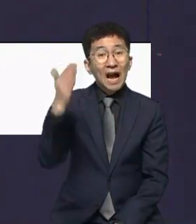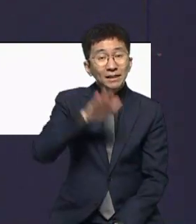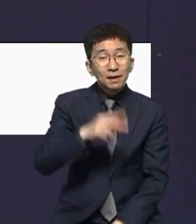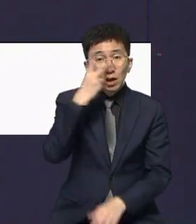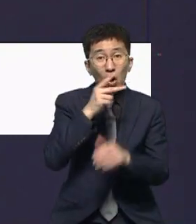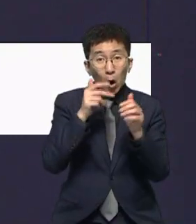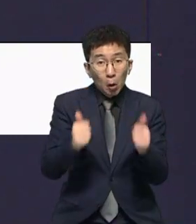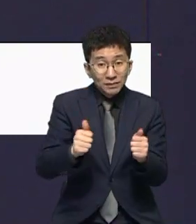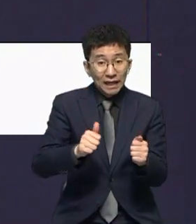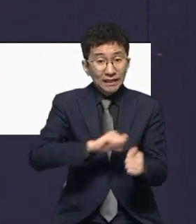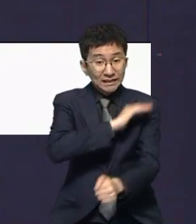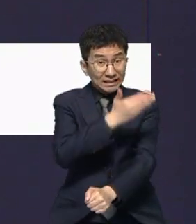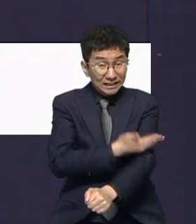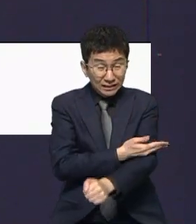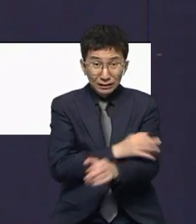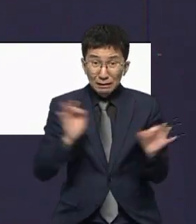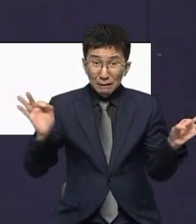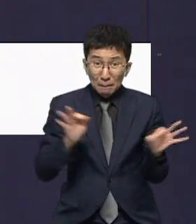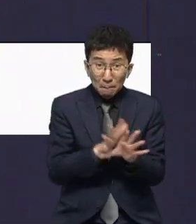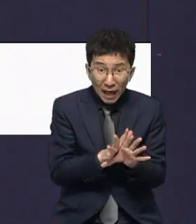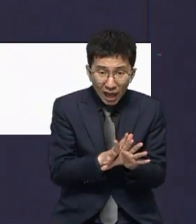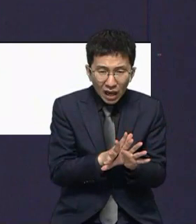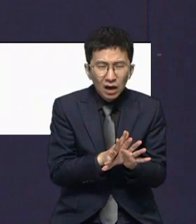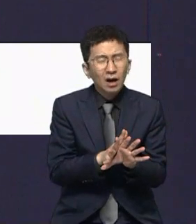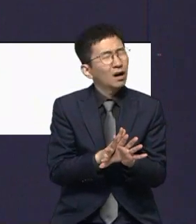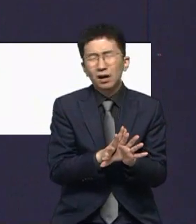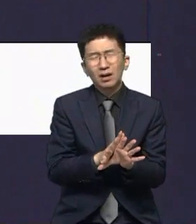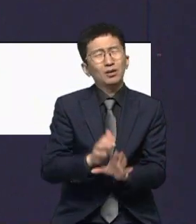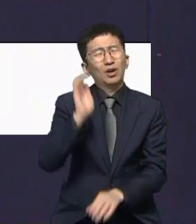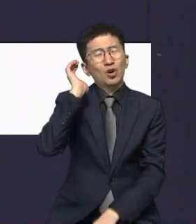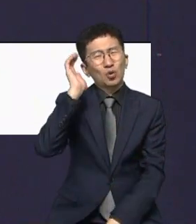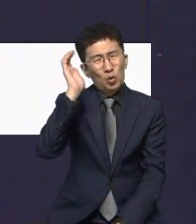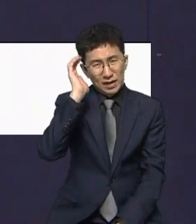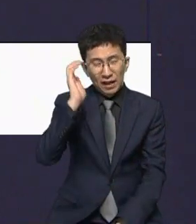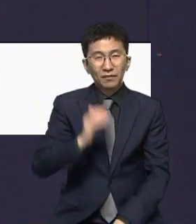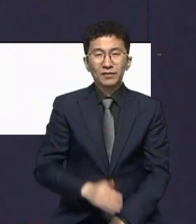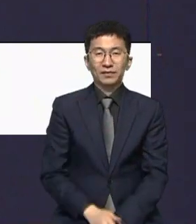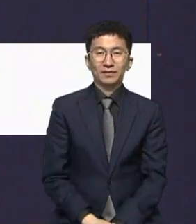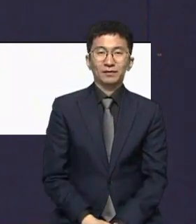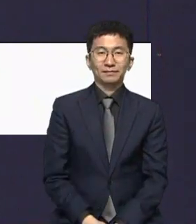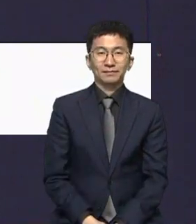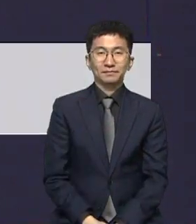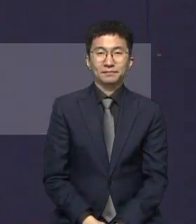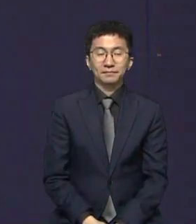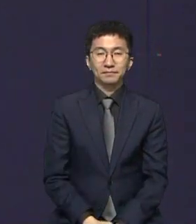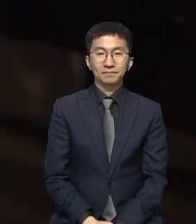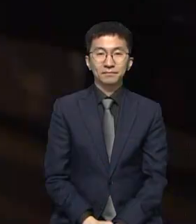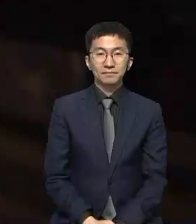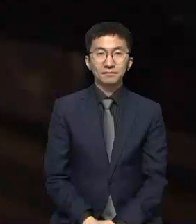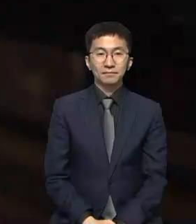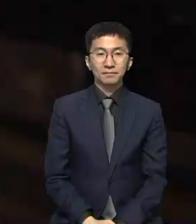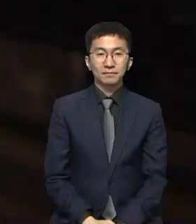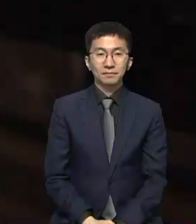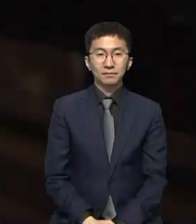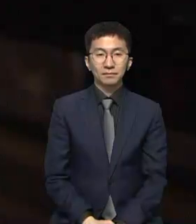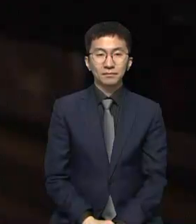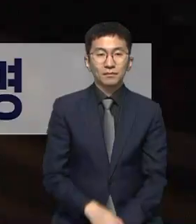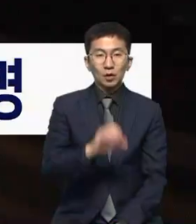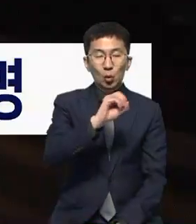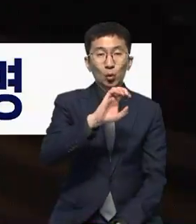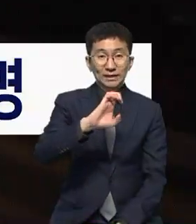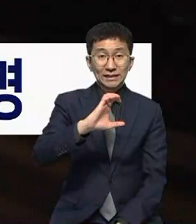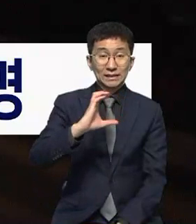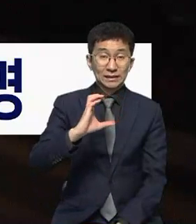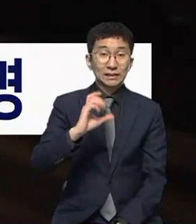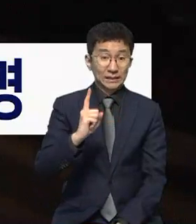그렇다고 검찰의 본질적 기능을 폐지하는 쪽으로 가서는 안 됩니다. OECD